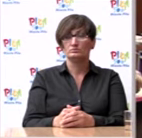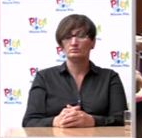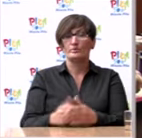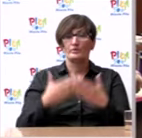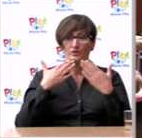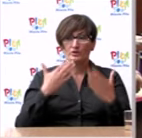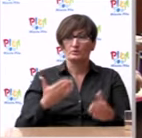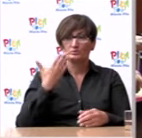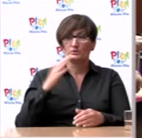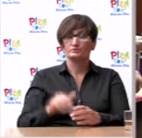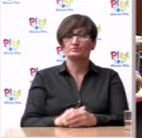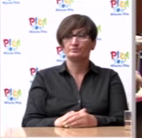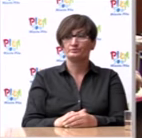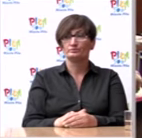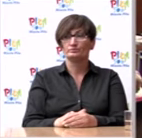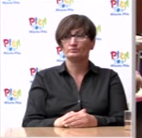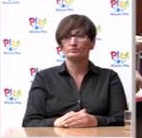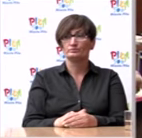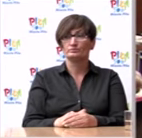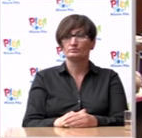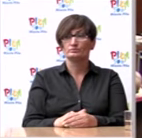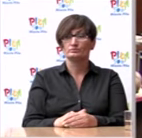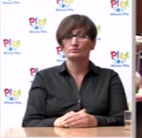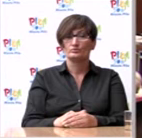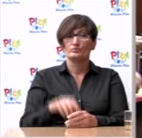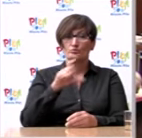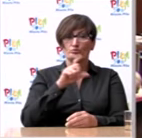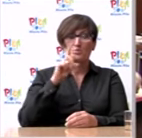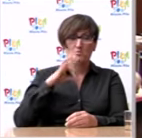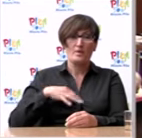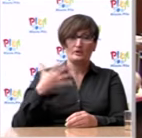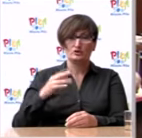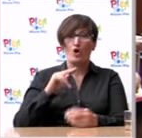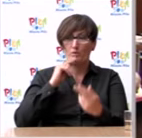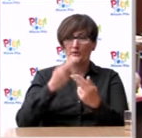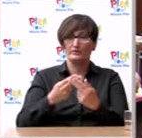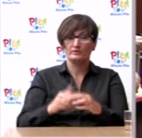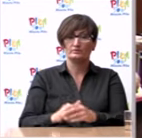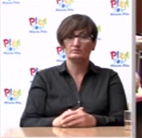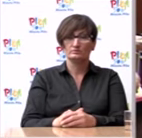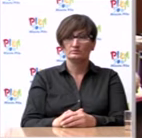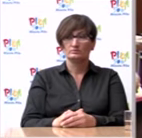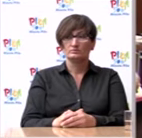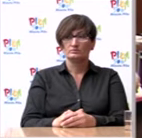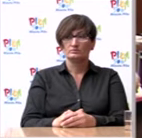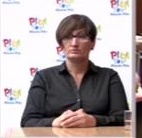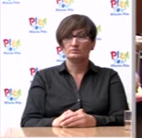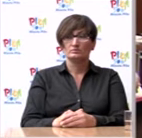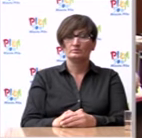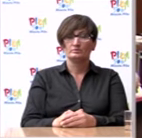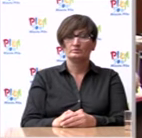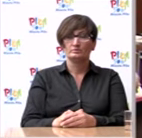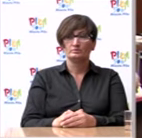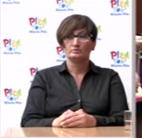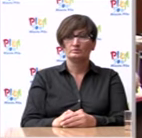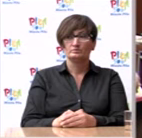Dziękuję bardzo. Czy pan przewodniczący czuje się kompetentny, żeby udzielić odpowiedzi? Tak, bardzo proszę. Znaczy kompetentny to pewnie nie, żeby udzielić odpowiedzi,